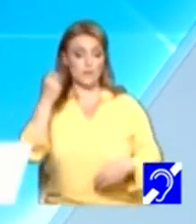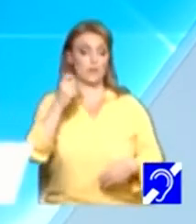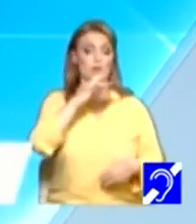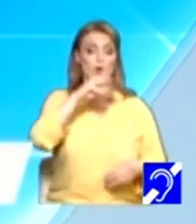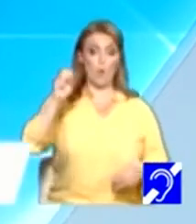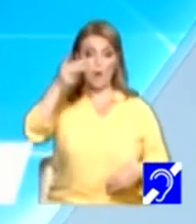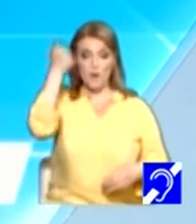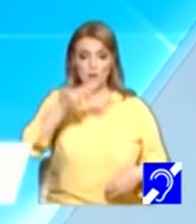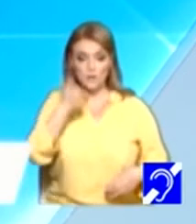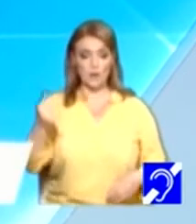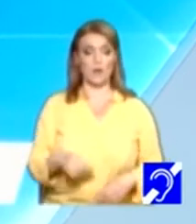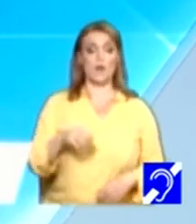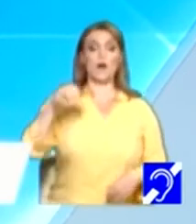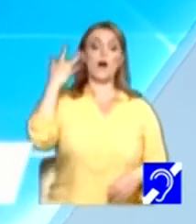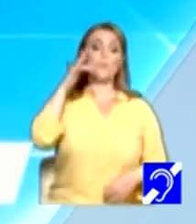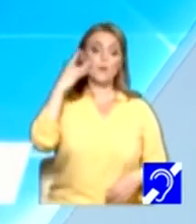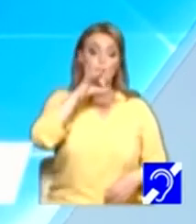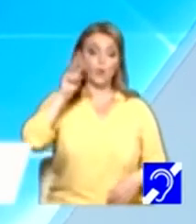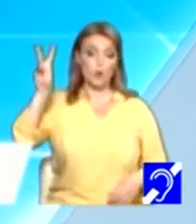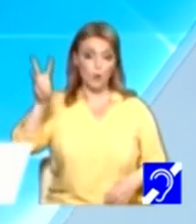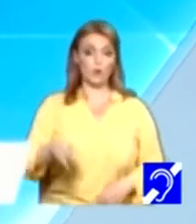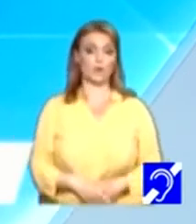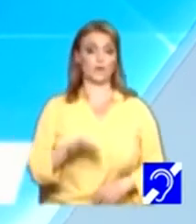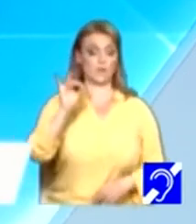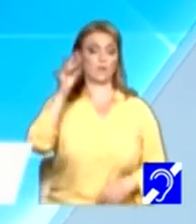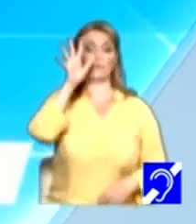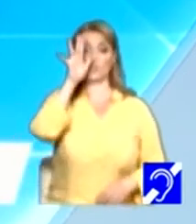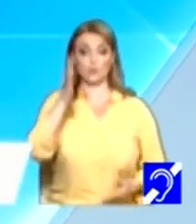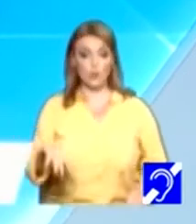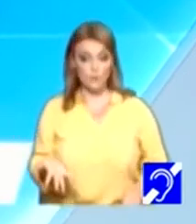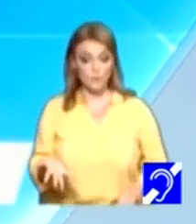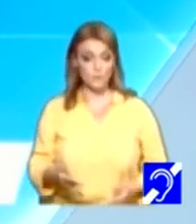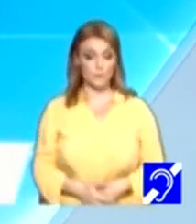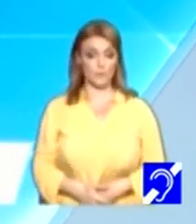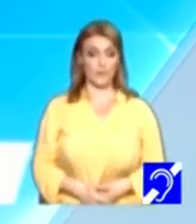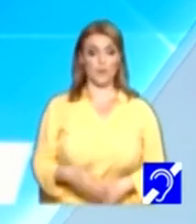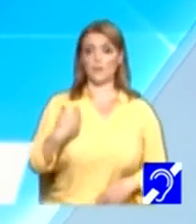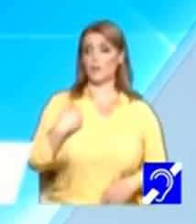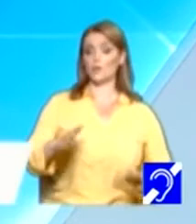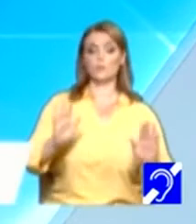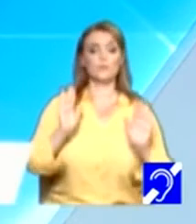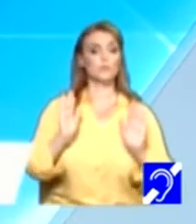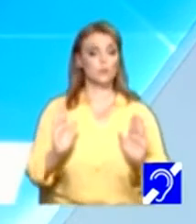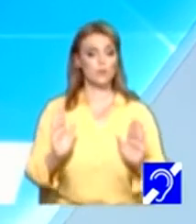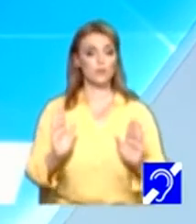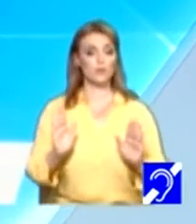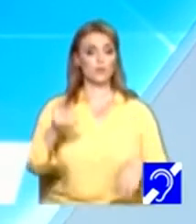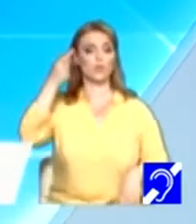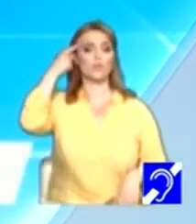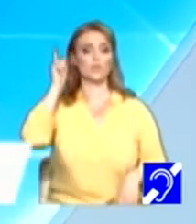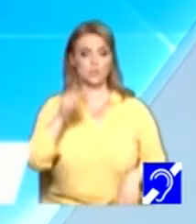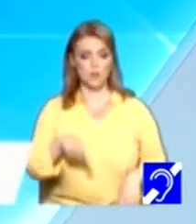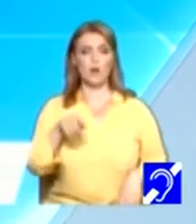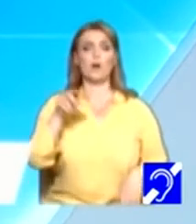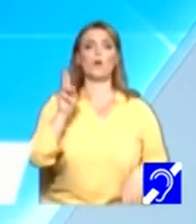York, capitala comercială a lumii, deci Chișinău. Eu nu numai că știu cum